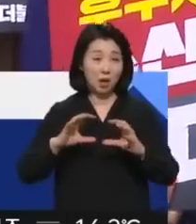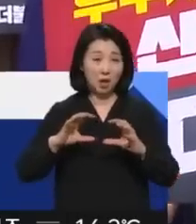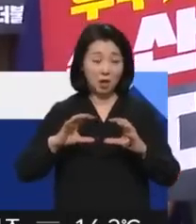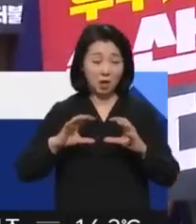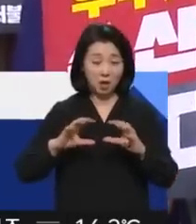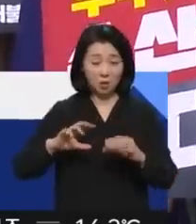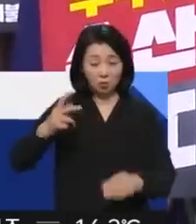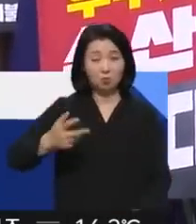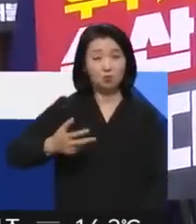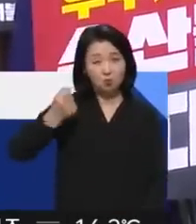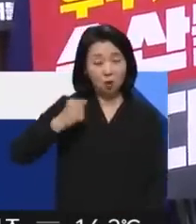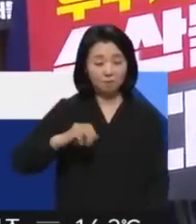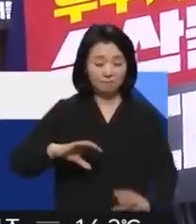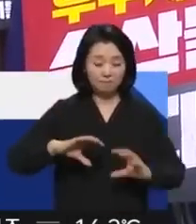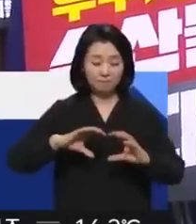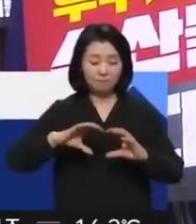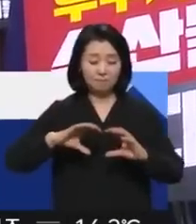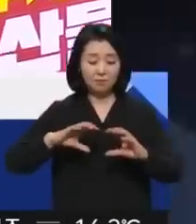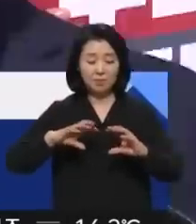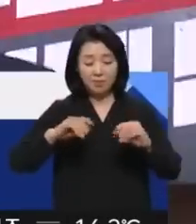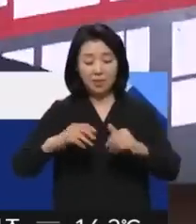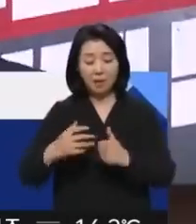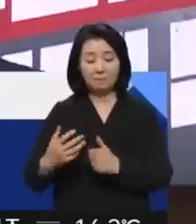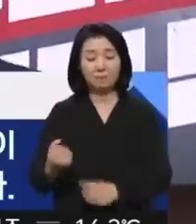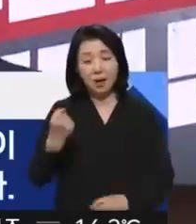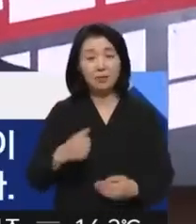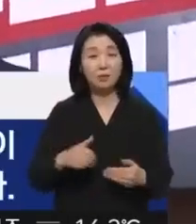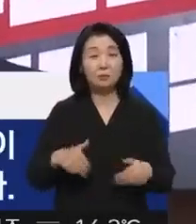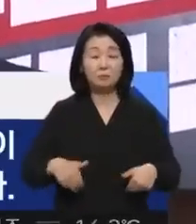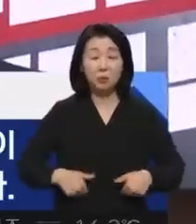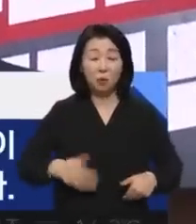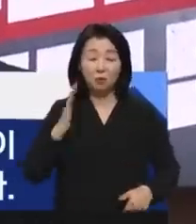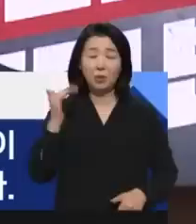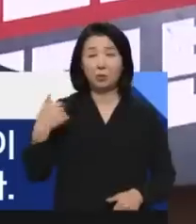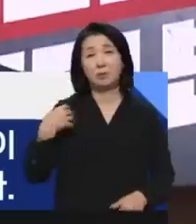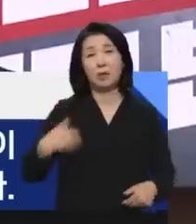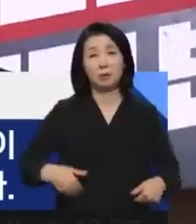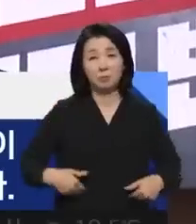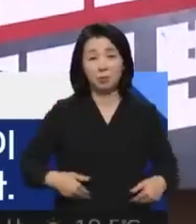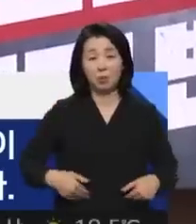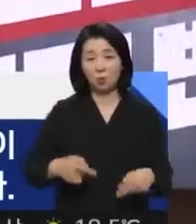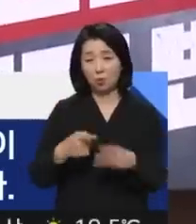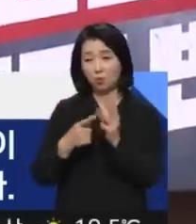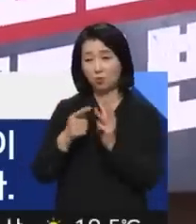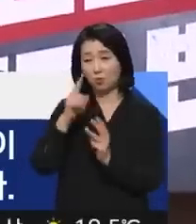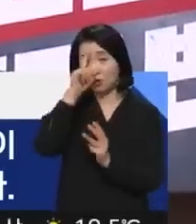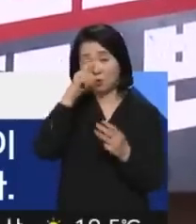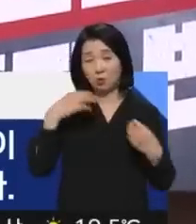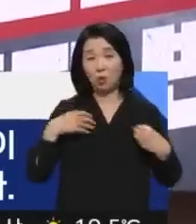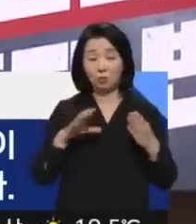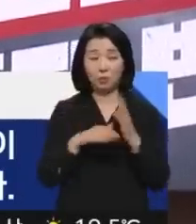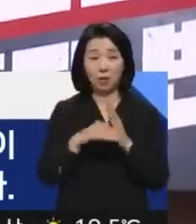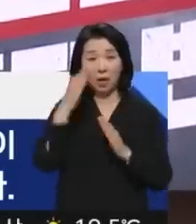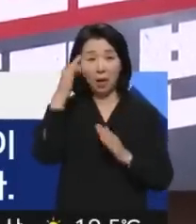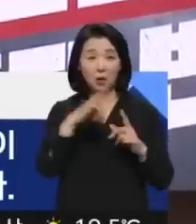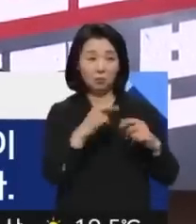바로 대통령의 직무입니다. 윤석열 정권이 이번 한일 정상회담을